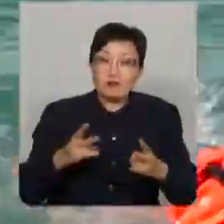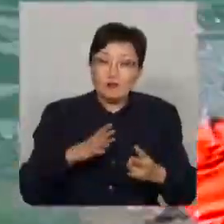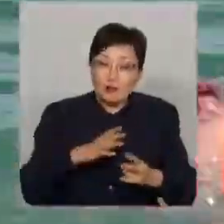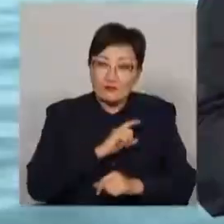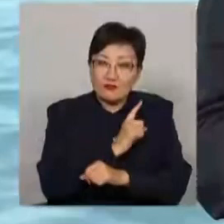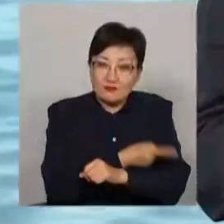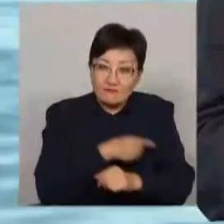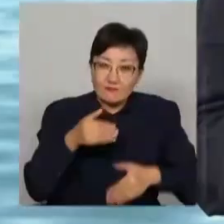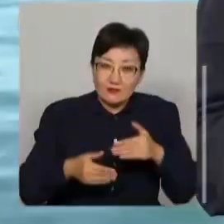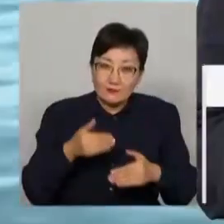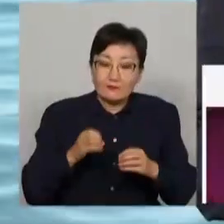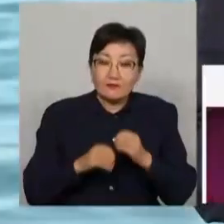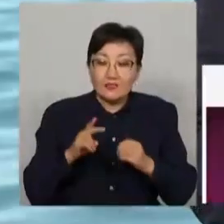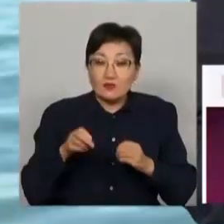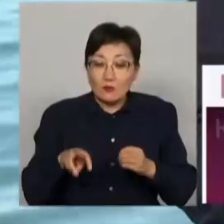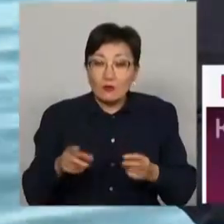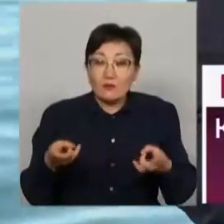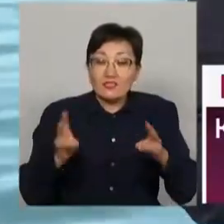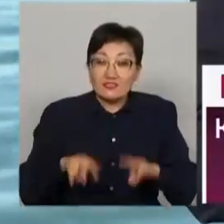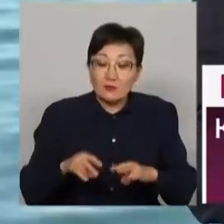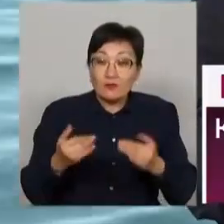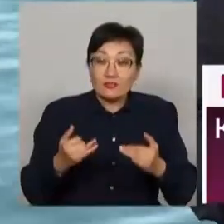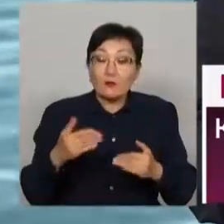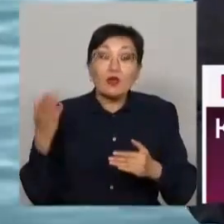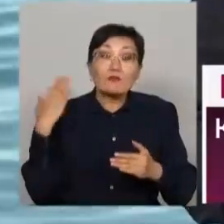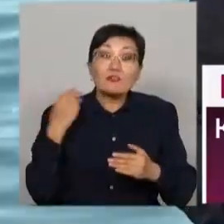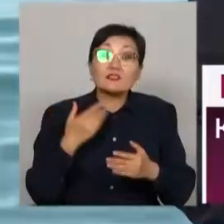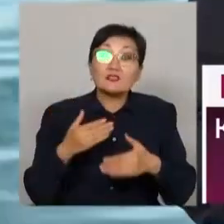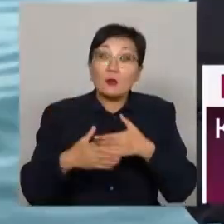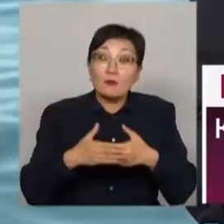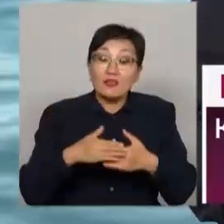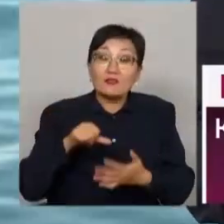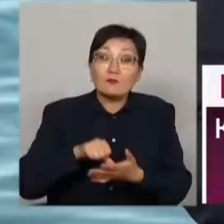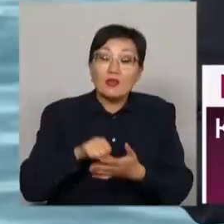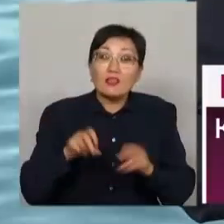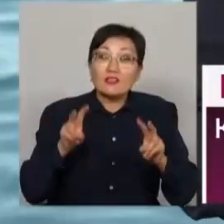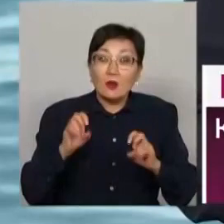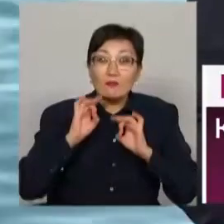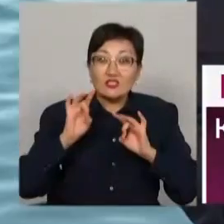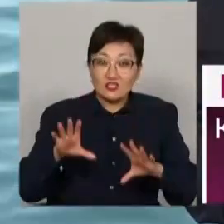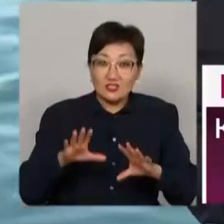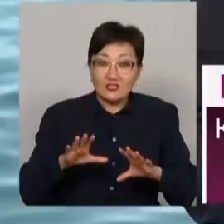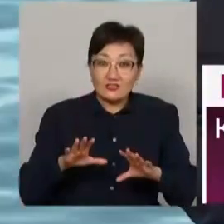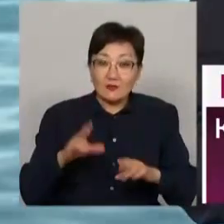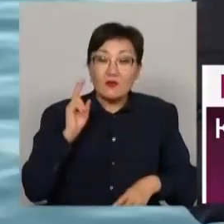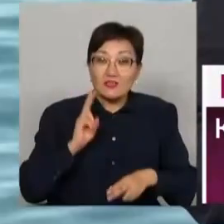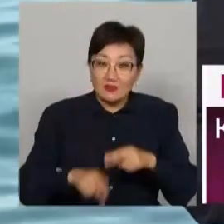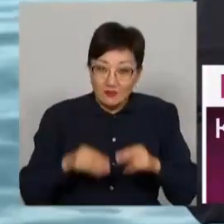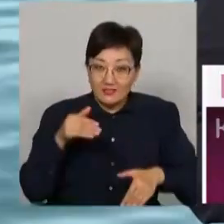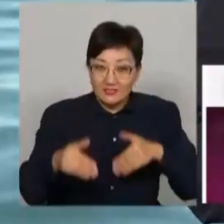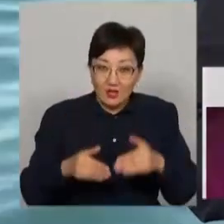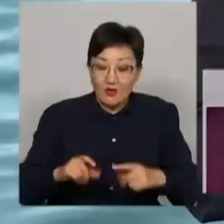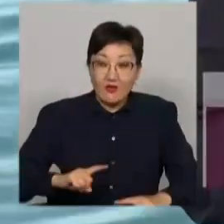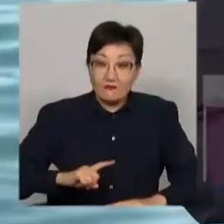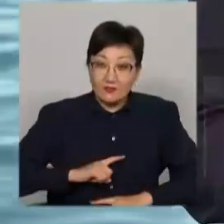несколько часов. 10 километров остались позади, прямо за моей спиной. Претенденты на звание чемпиона завершают заплыв. От финиша